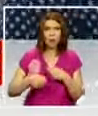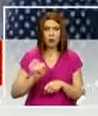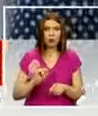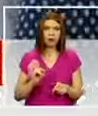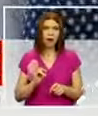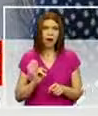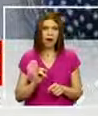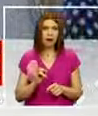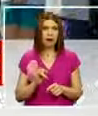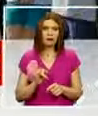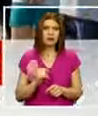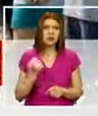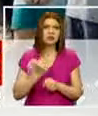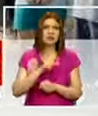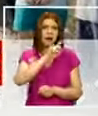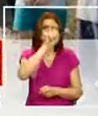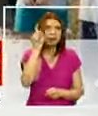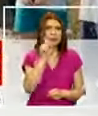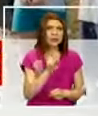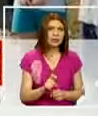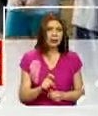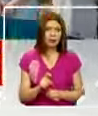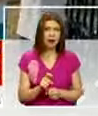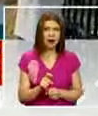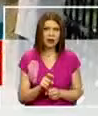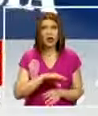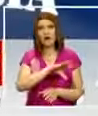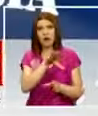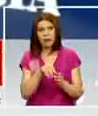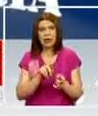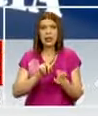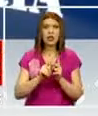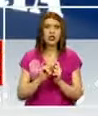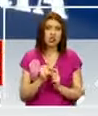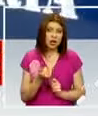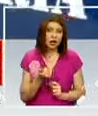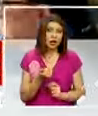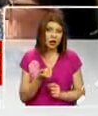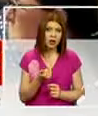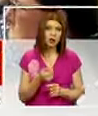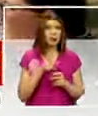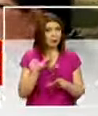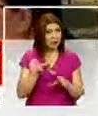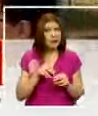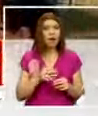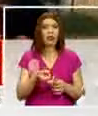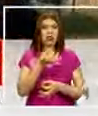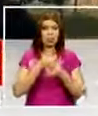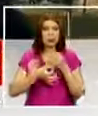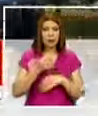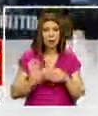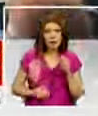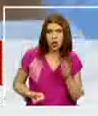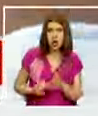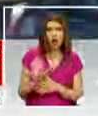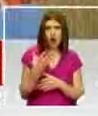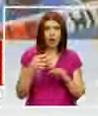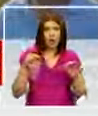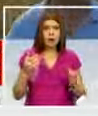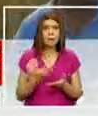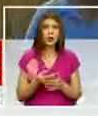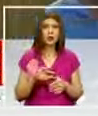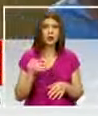să ridice semne de întrebări nici familiei și că primea tratament de ultimă generație pentru